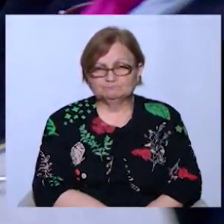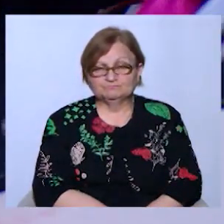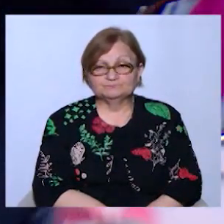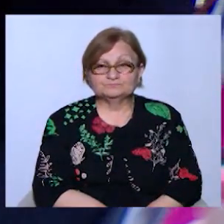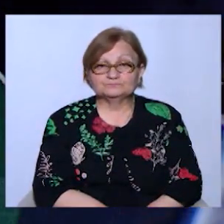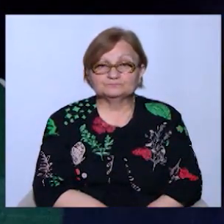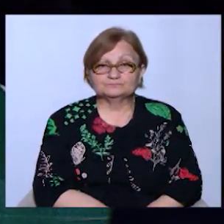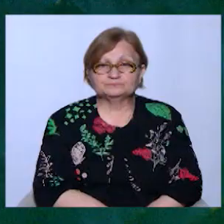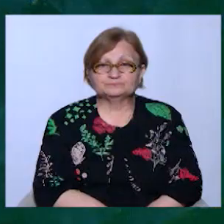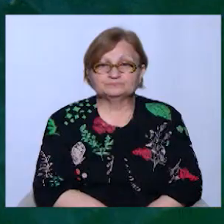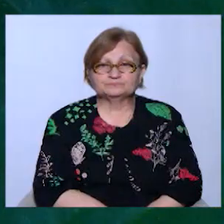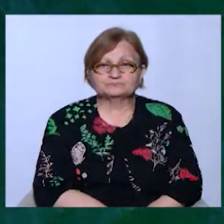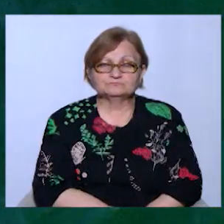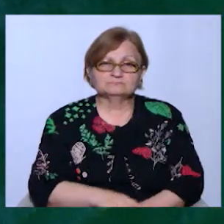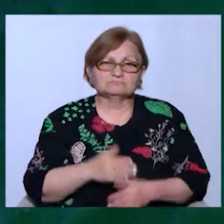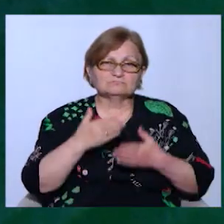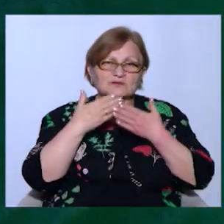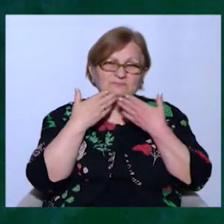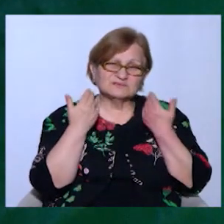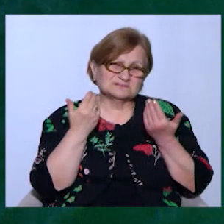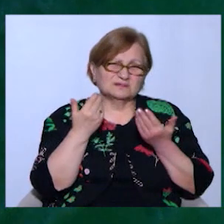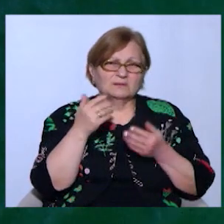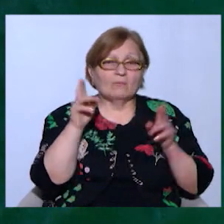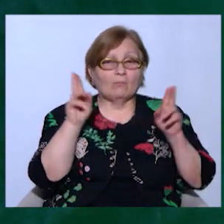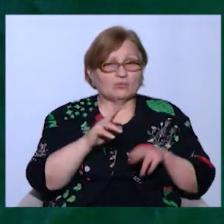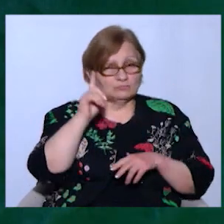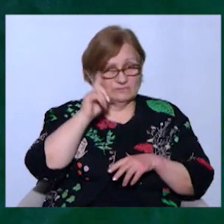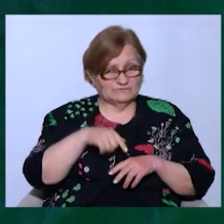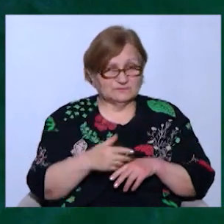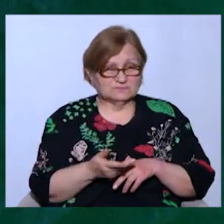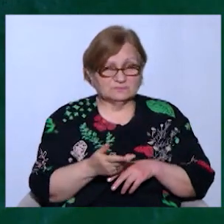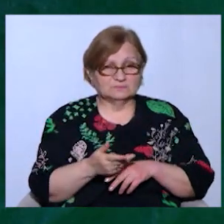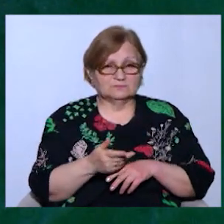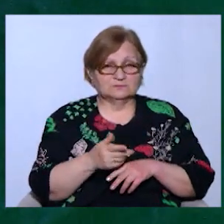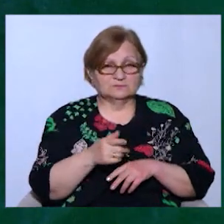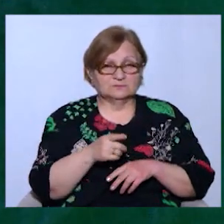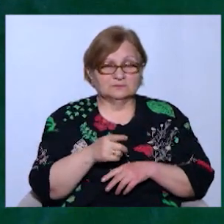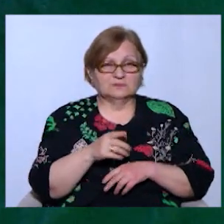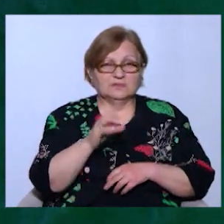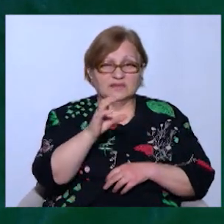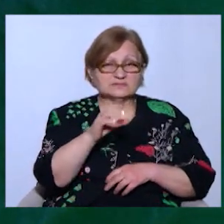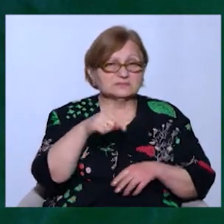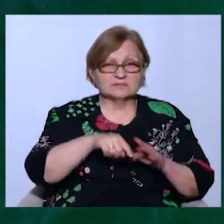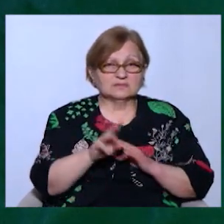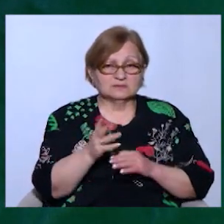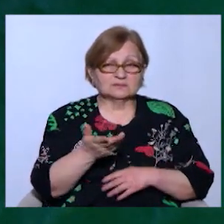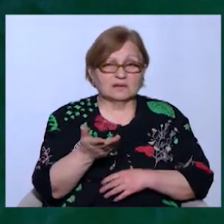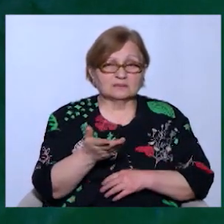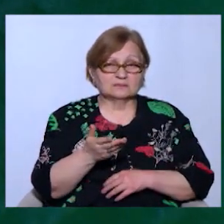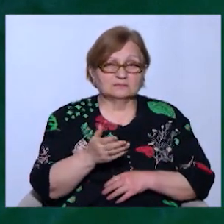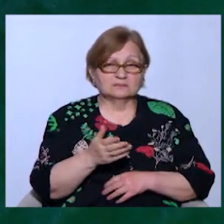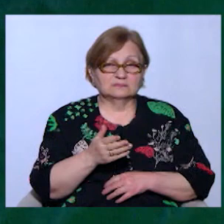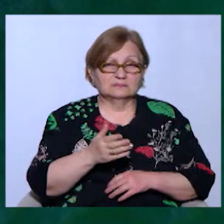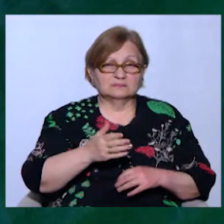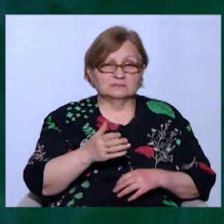მაშინ მარტივად ფორმულა ვიცი, ფორმულა არის მოგახსენებათ, ეს ჩვენი ამოხსნის